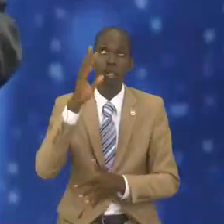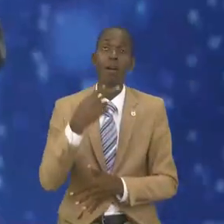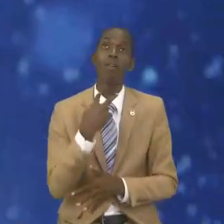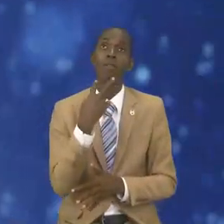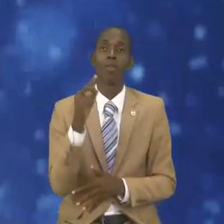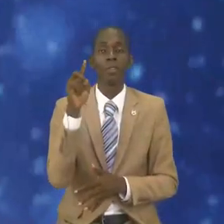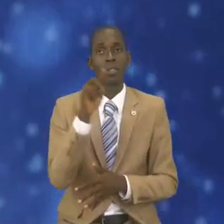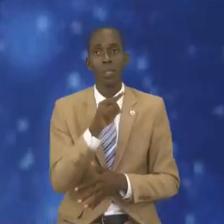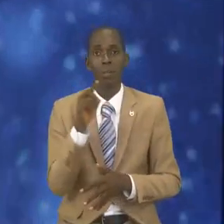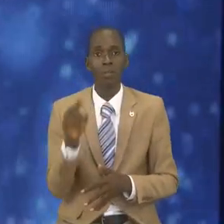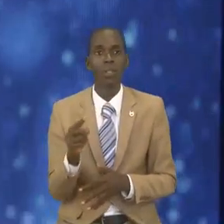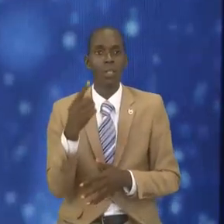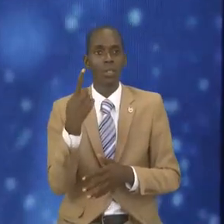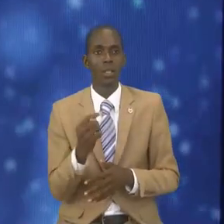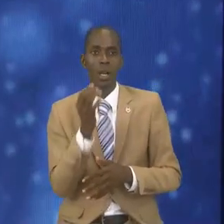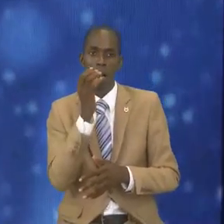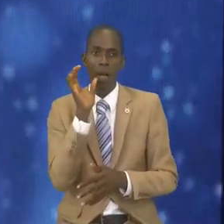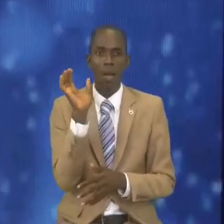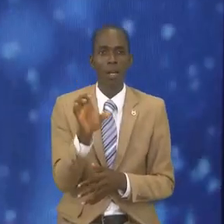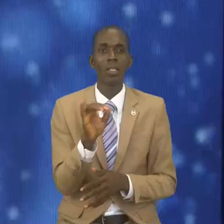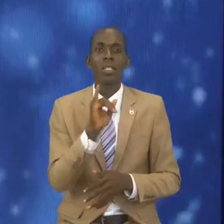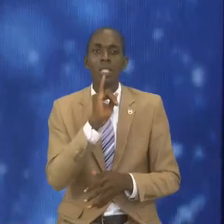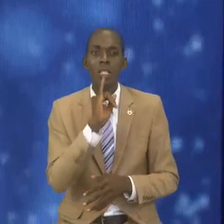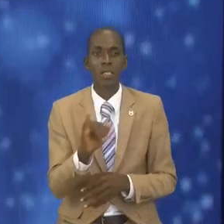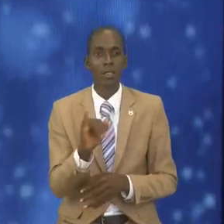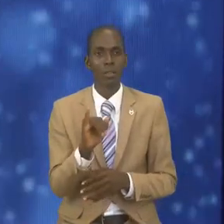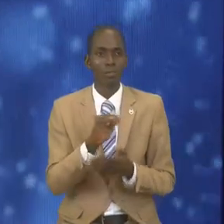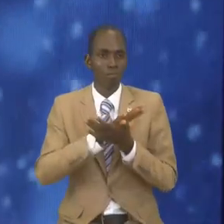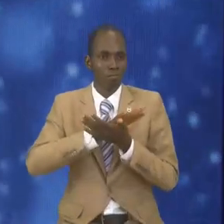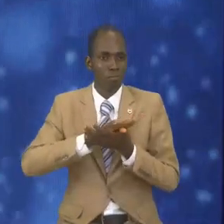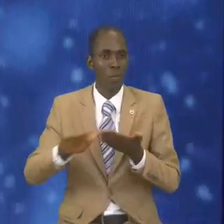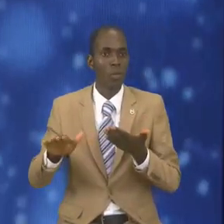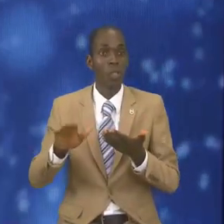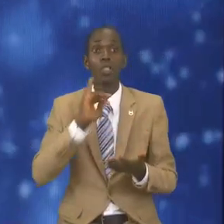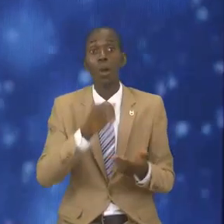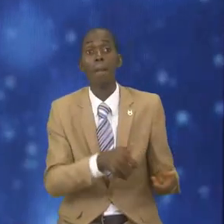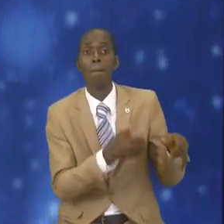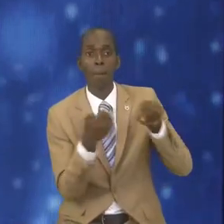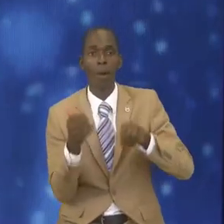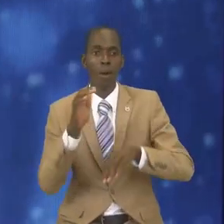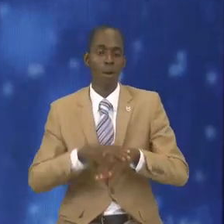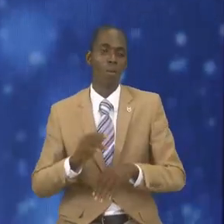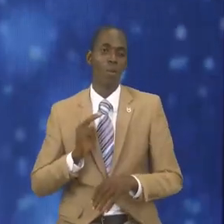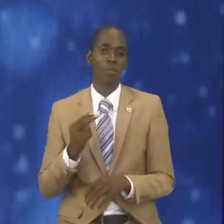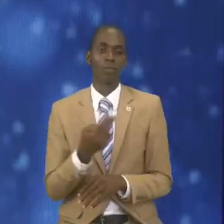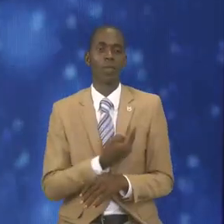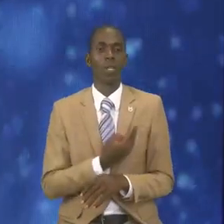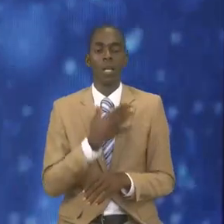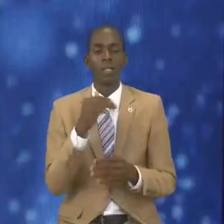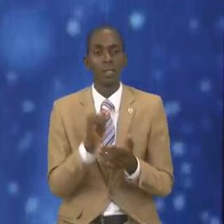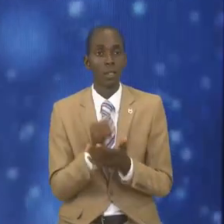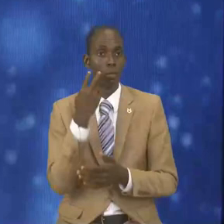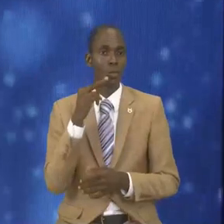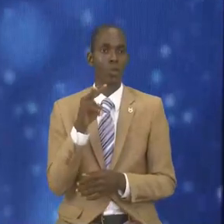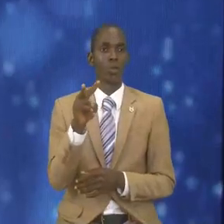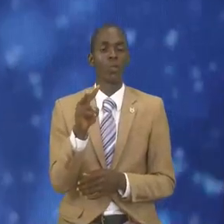Alors, se sont répandues sur nous les malédictions et les imprécations qui sont écrites dans la loi de Moïse.